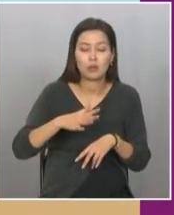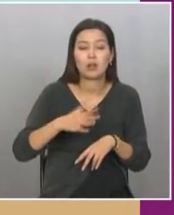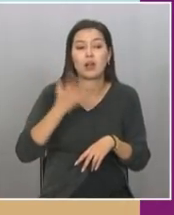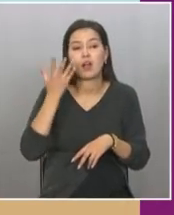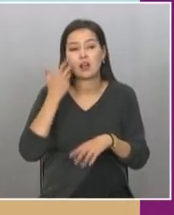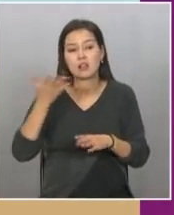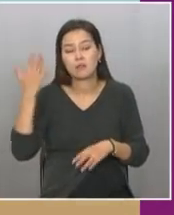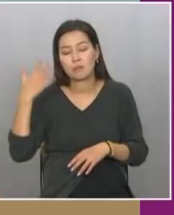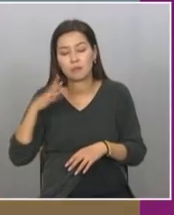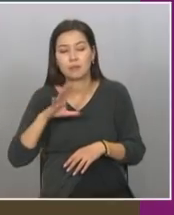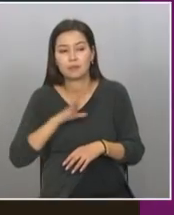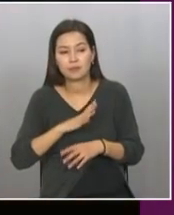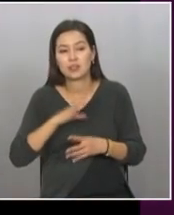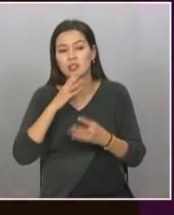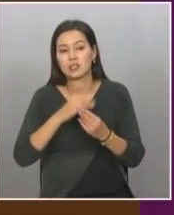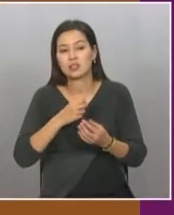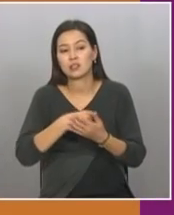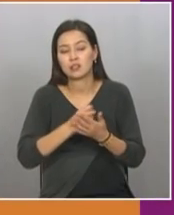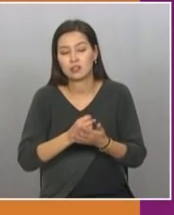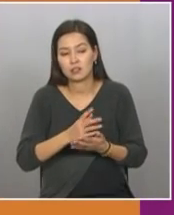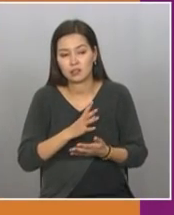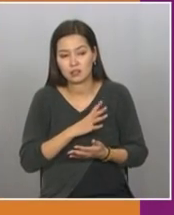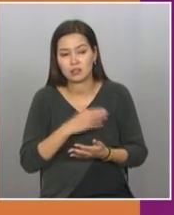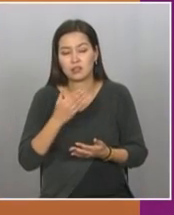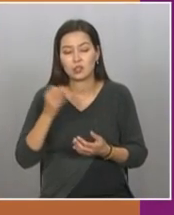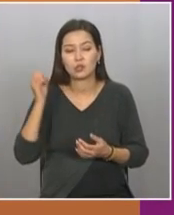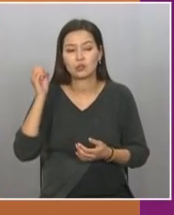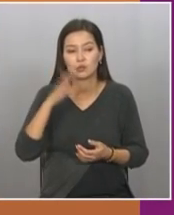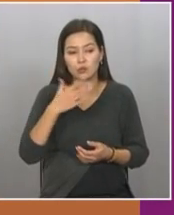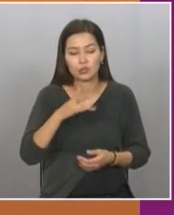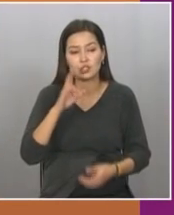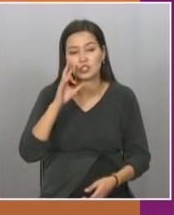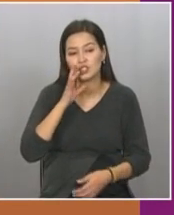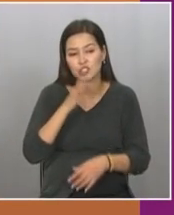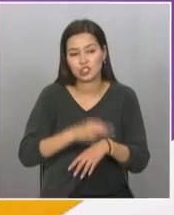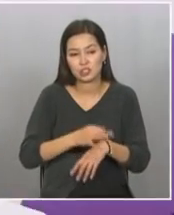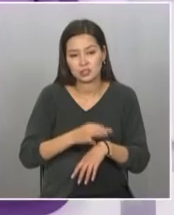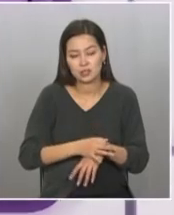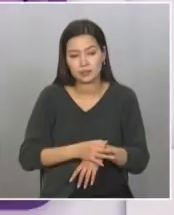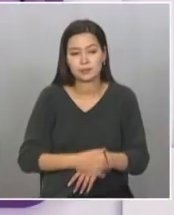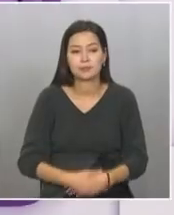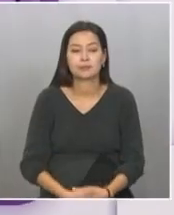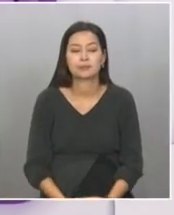тогда-то и были изобретены первые солнечные часы.